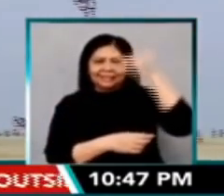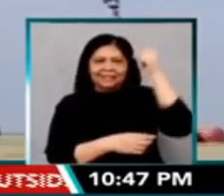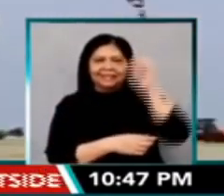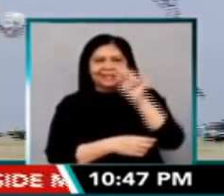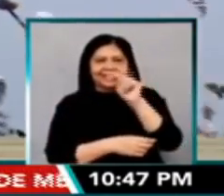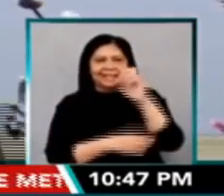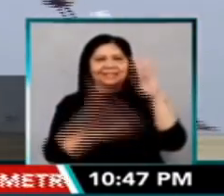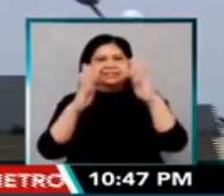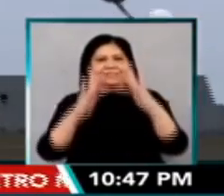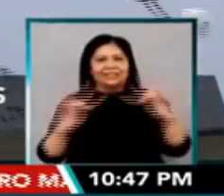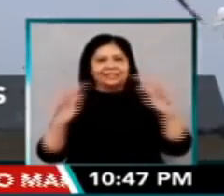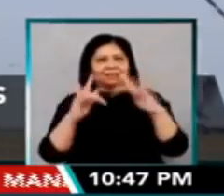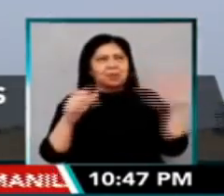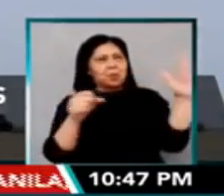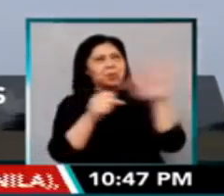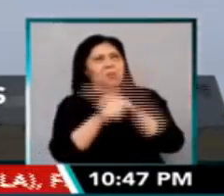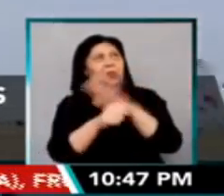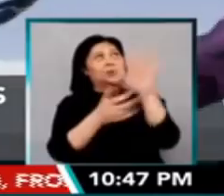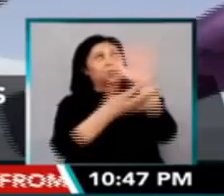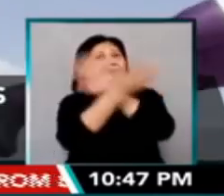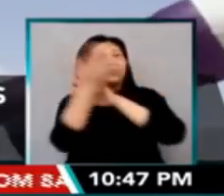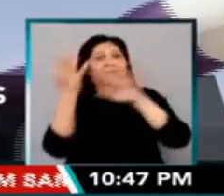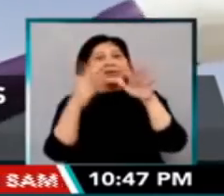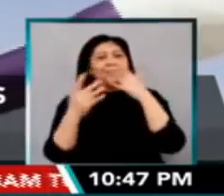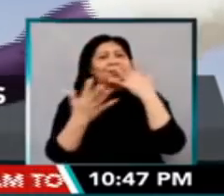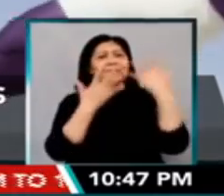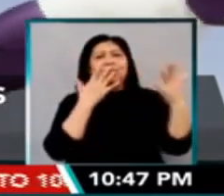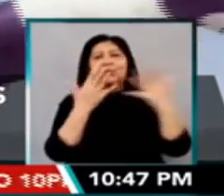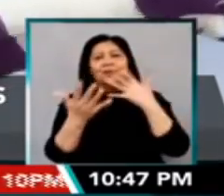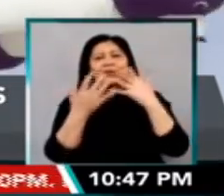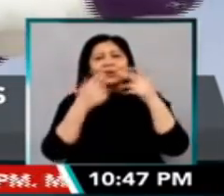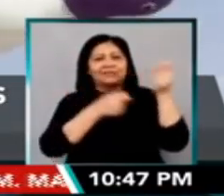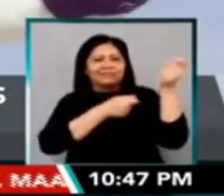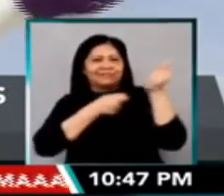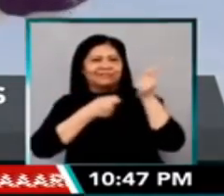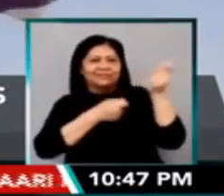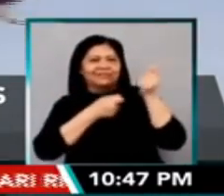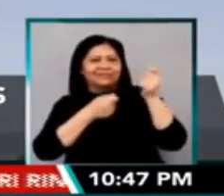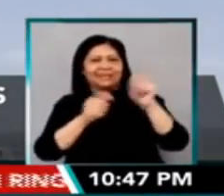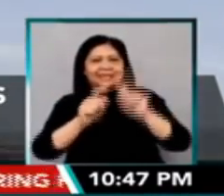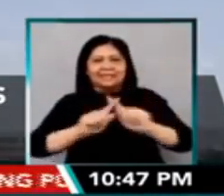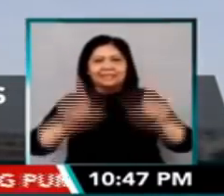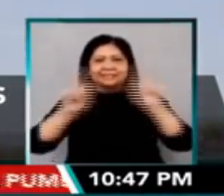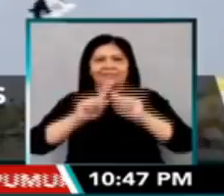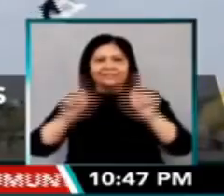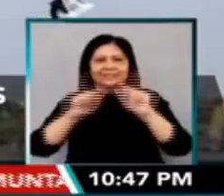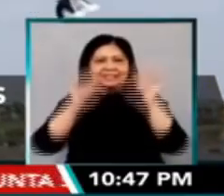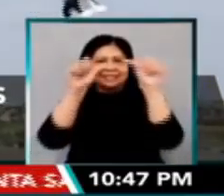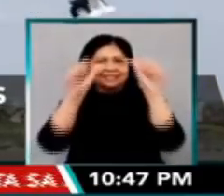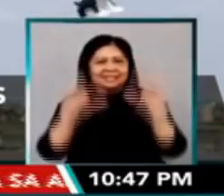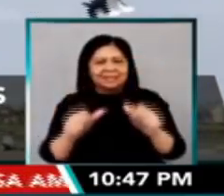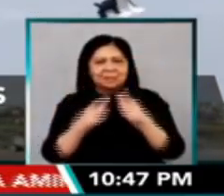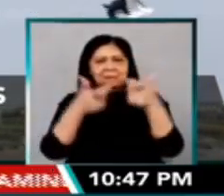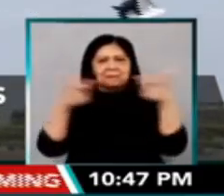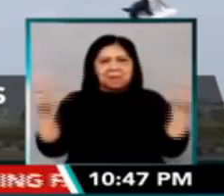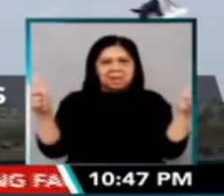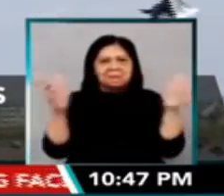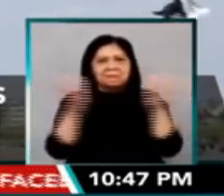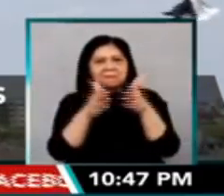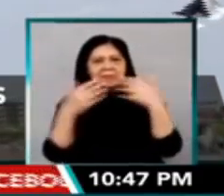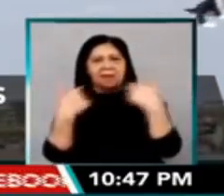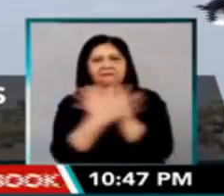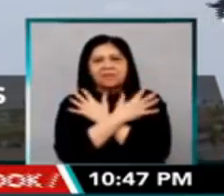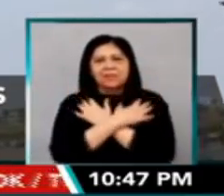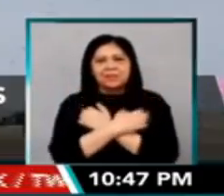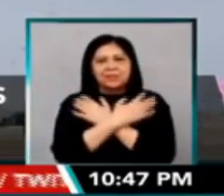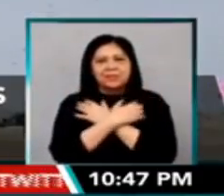ang kalangitan ng mga makukulay na saranggola na may iba't ibang hugis at laki. Merong bear, may lizard, ayun,